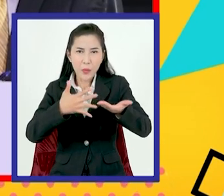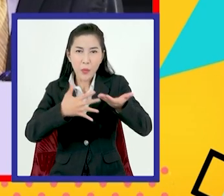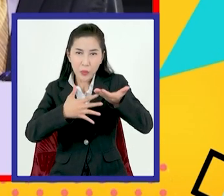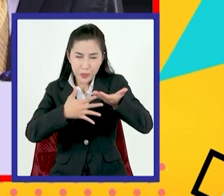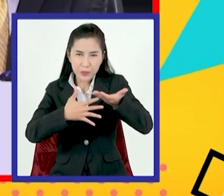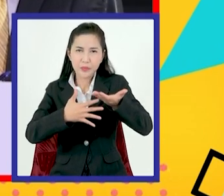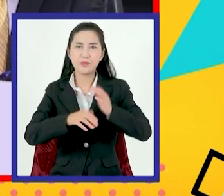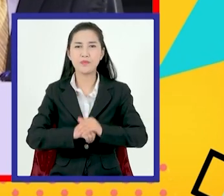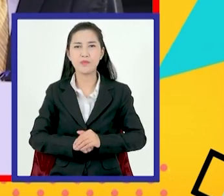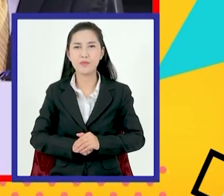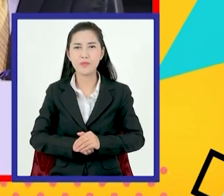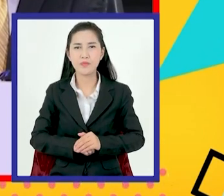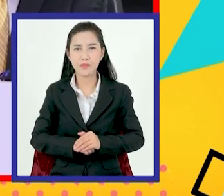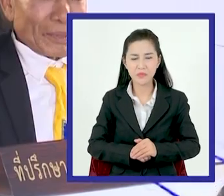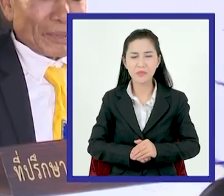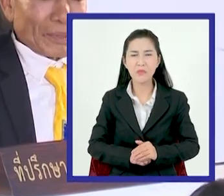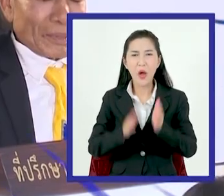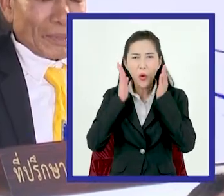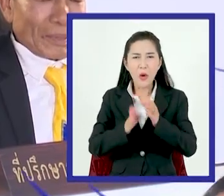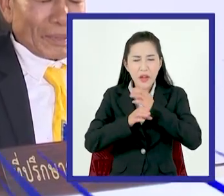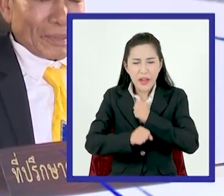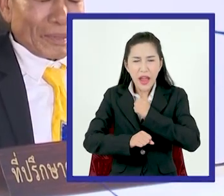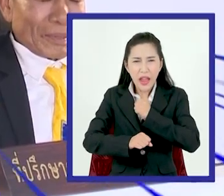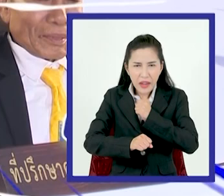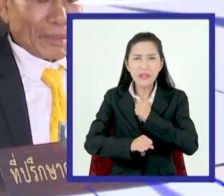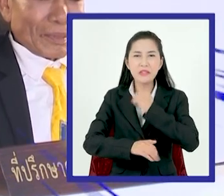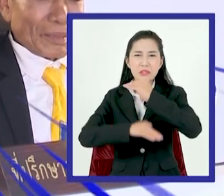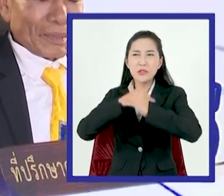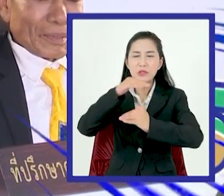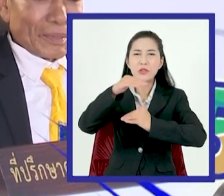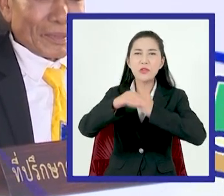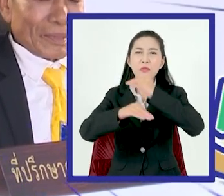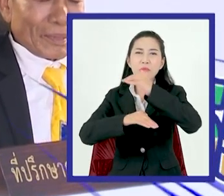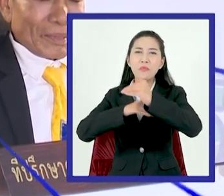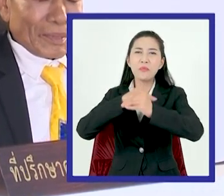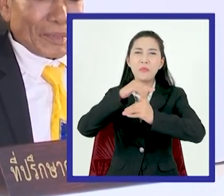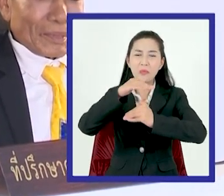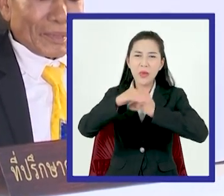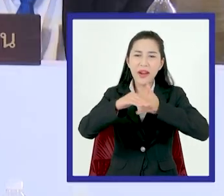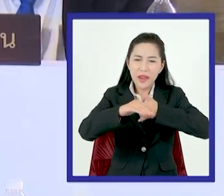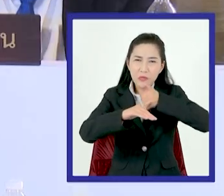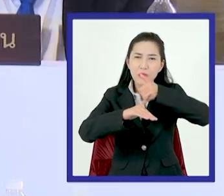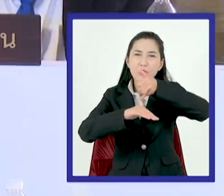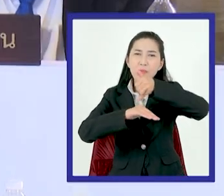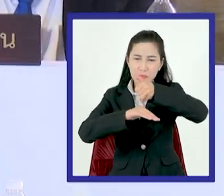าะผู้สูงอายุที่ขึ้นบันไดไหวเนี่ยเราถึงจะเพิ่มให้นะครับ